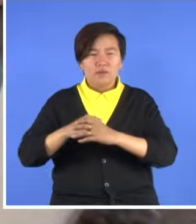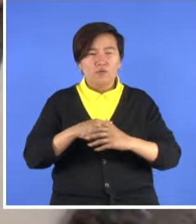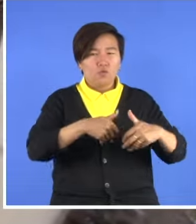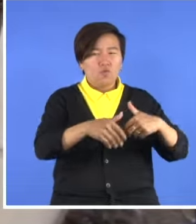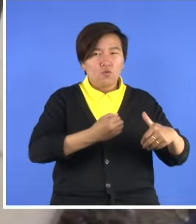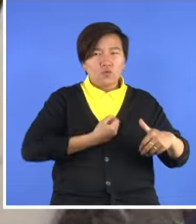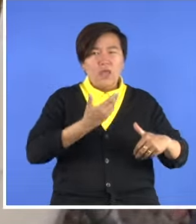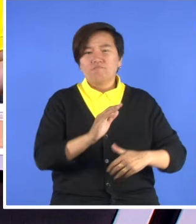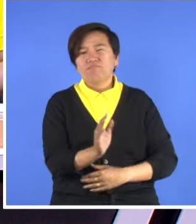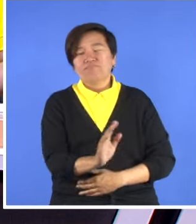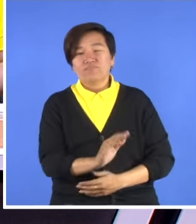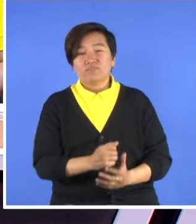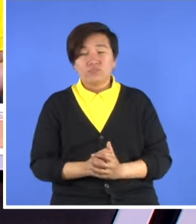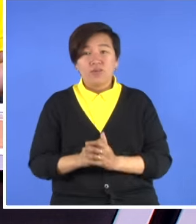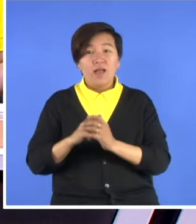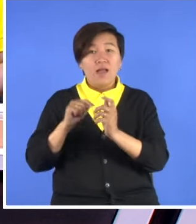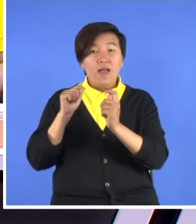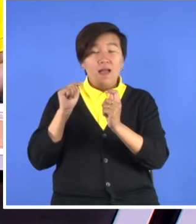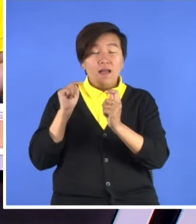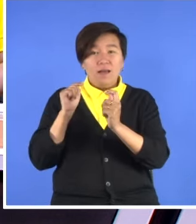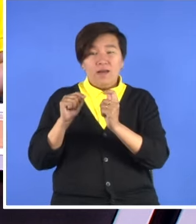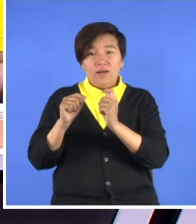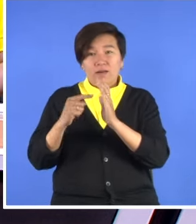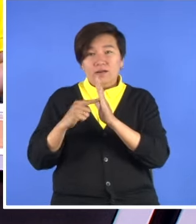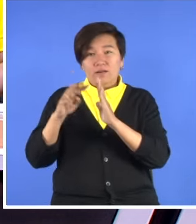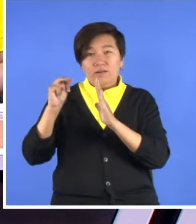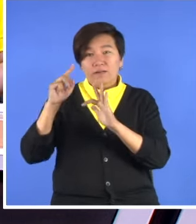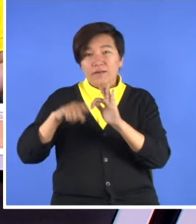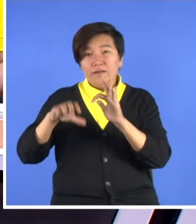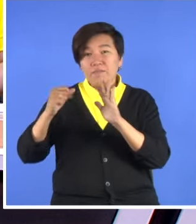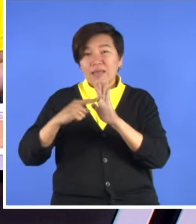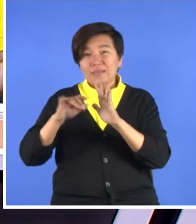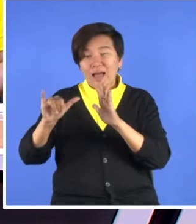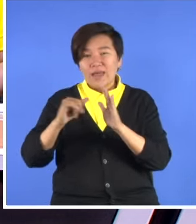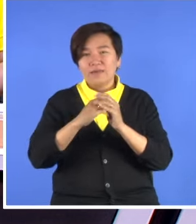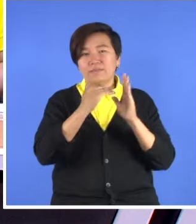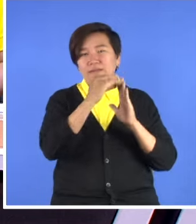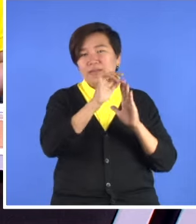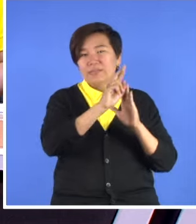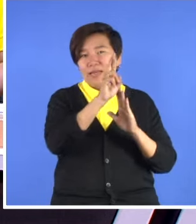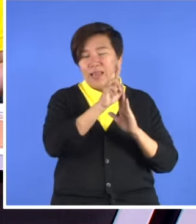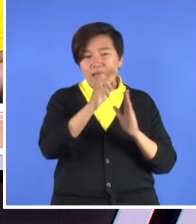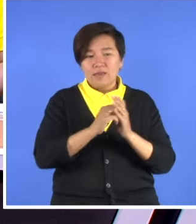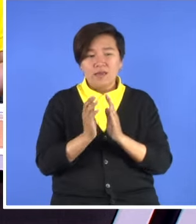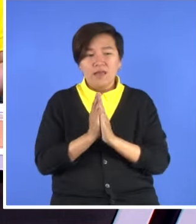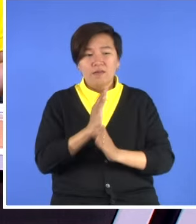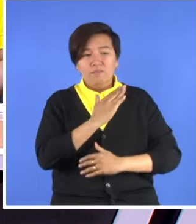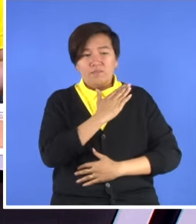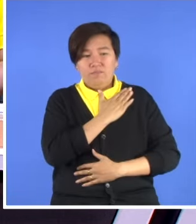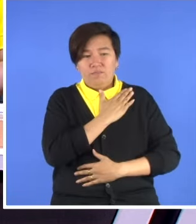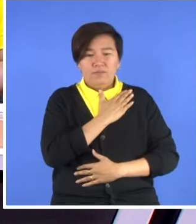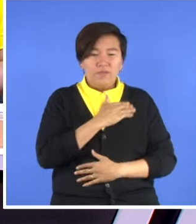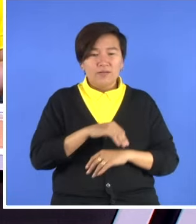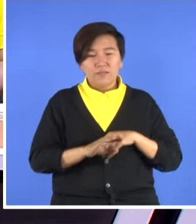ที่อำเภอแม่สายจังหวัดเชียงรายเณรนี่ผวาขณะที่ไปบิณฑบาตเจอวัยรุ่นนะฮะ 2คนขี่มอเตอร์ไซค์มาชูนิ้ว I love